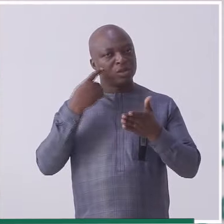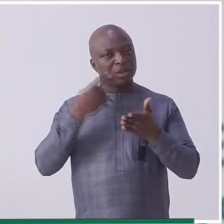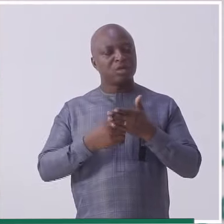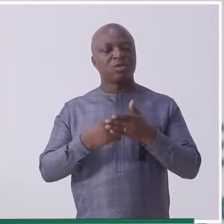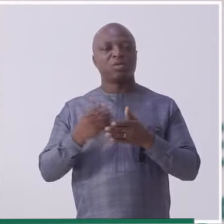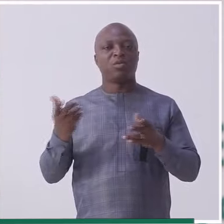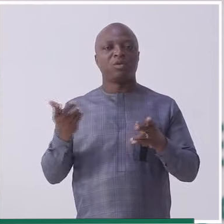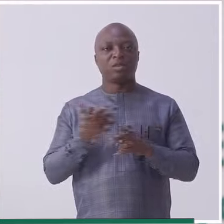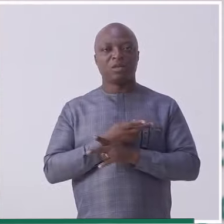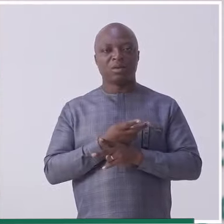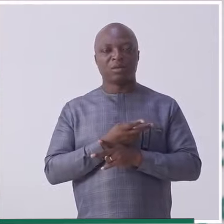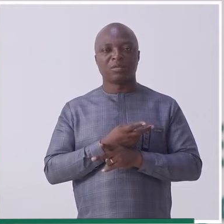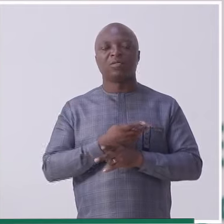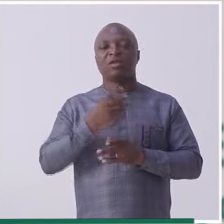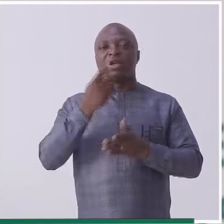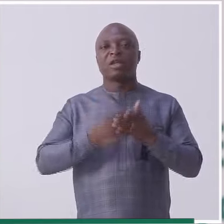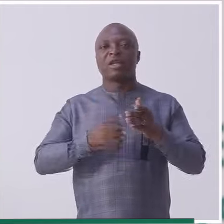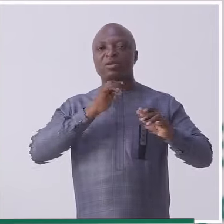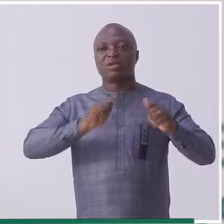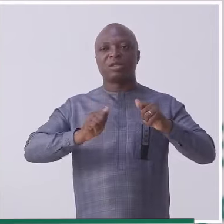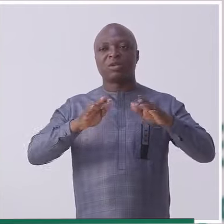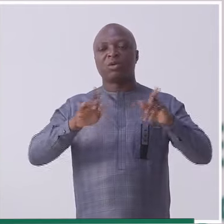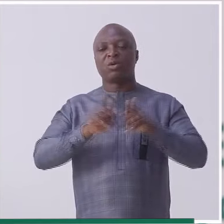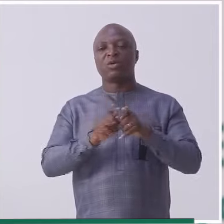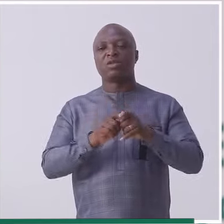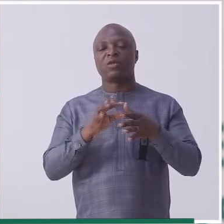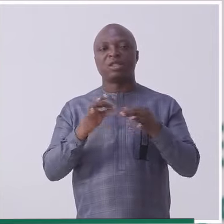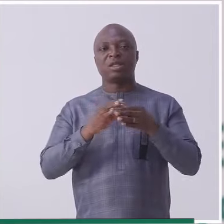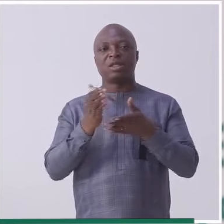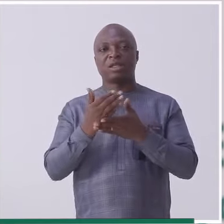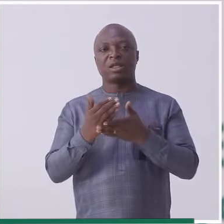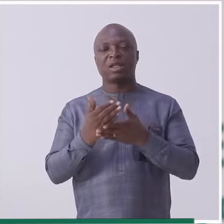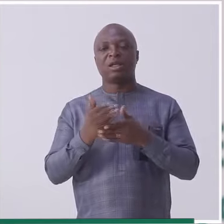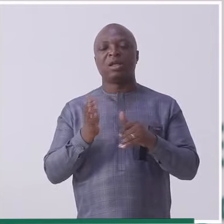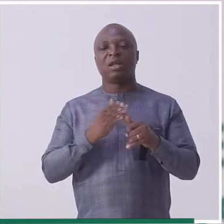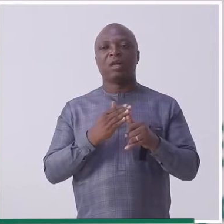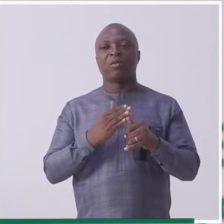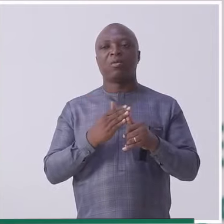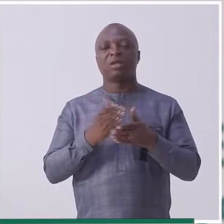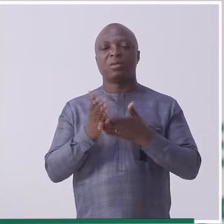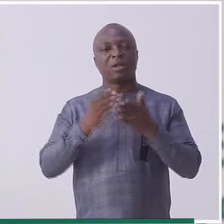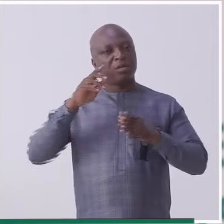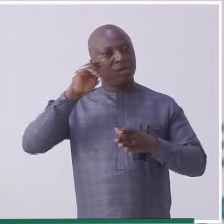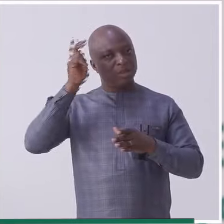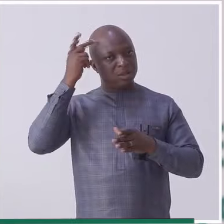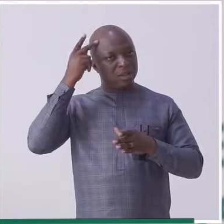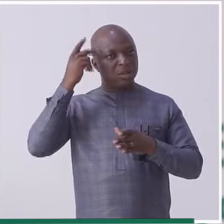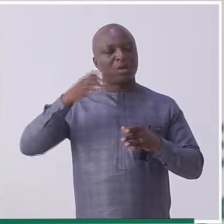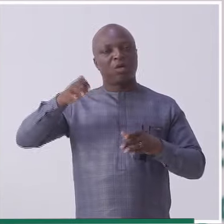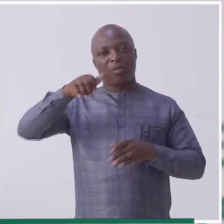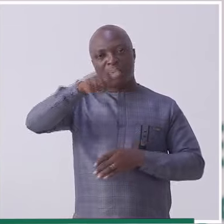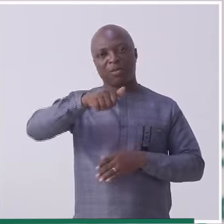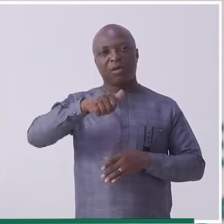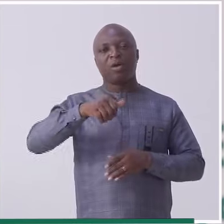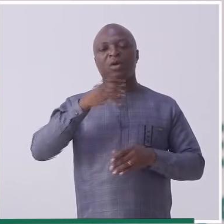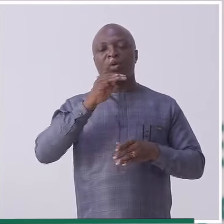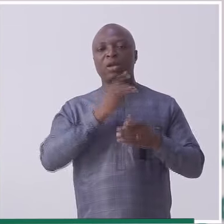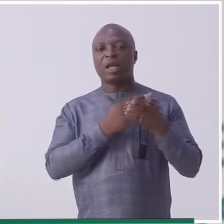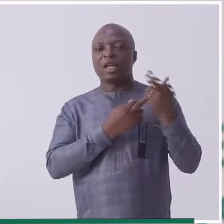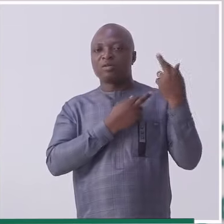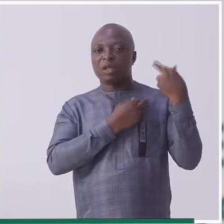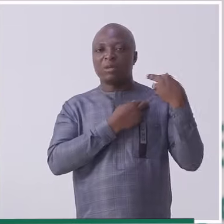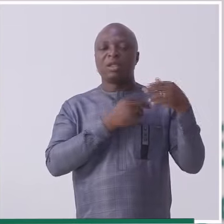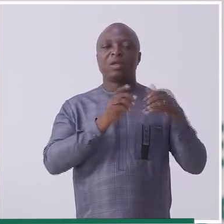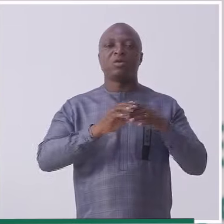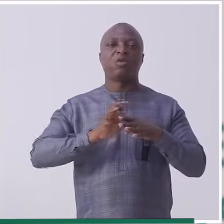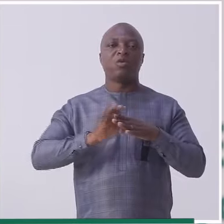multiples. Quels sont ces acteurs? Je vais en citer quelques-uns. Les premiers, c'est les partis politiques eux-mêmes, dont c'est la responsabilité